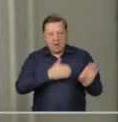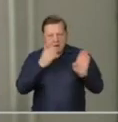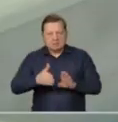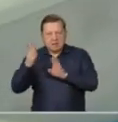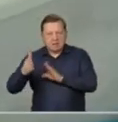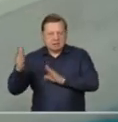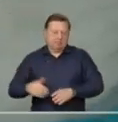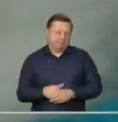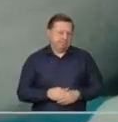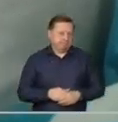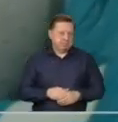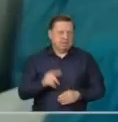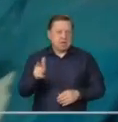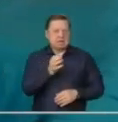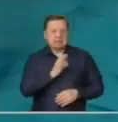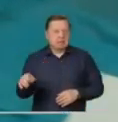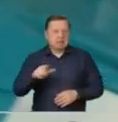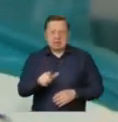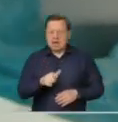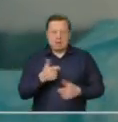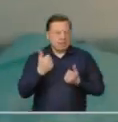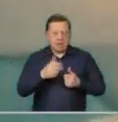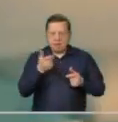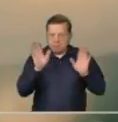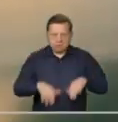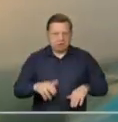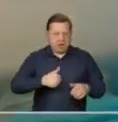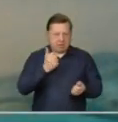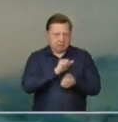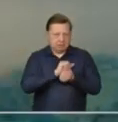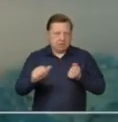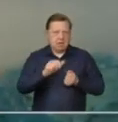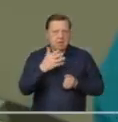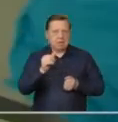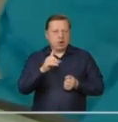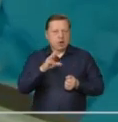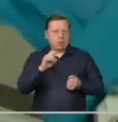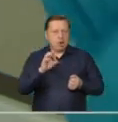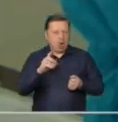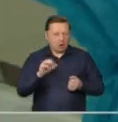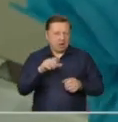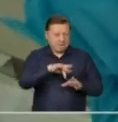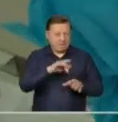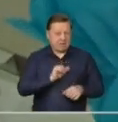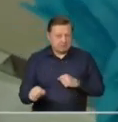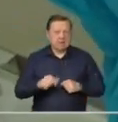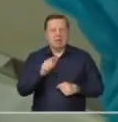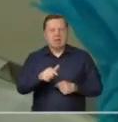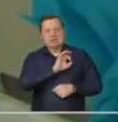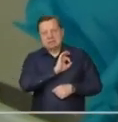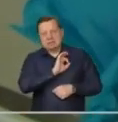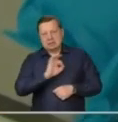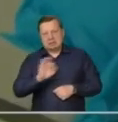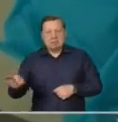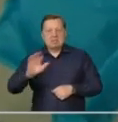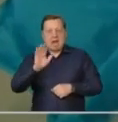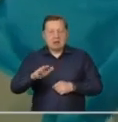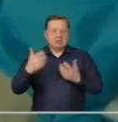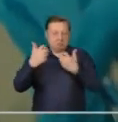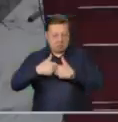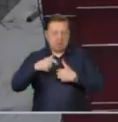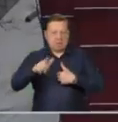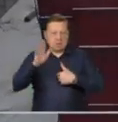kroków. Specjaliści nie mogą dopuścić, by archiwa uległy zniszczeniu mikrobiologicznemu. Przy użyciu specjalistycznego sprzętu będą osuszane.